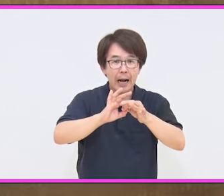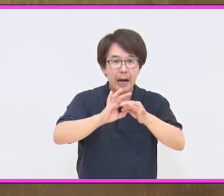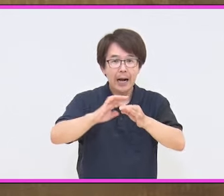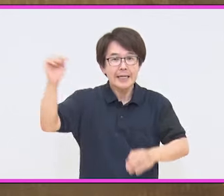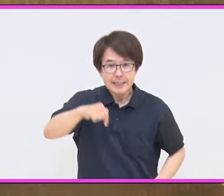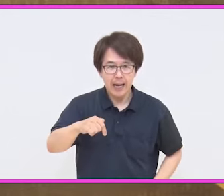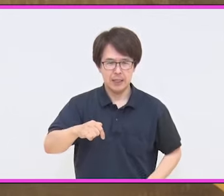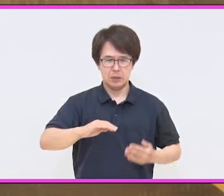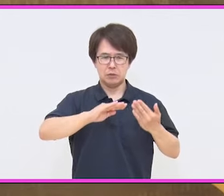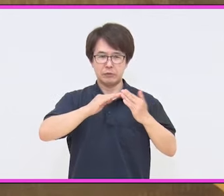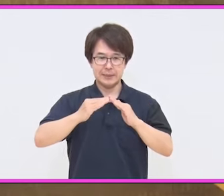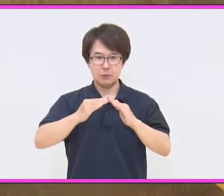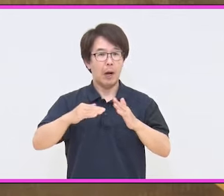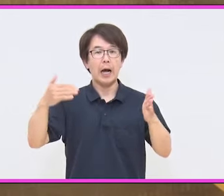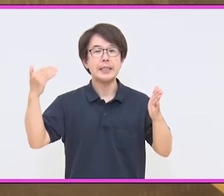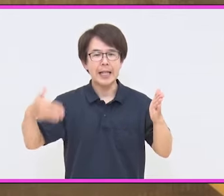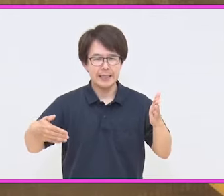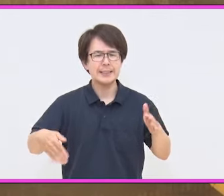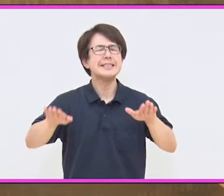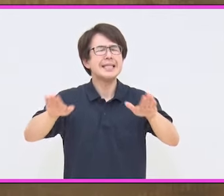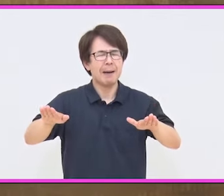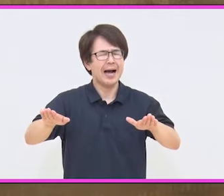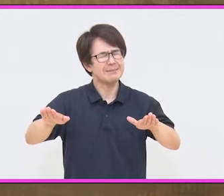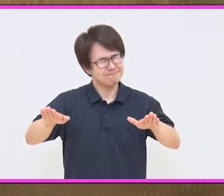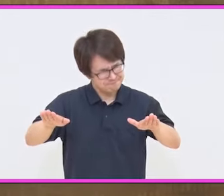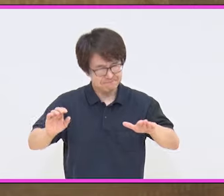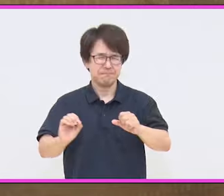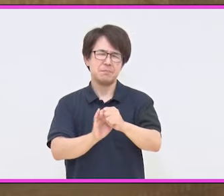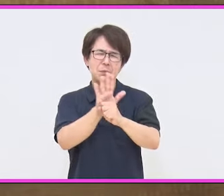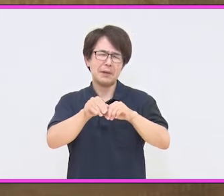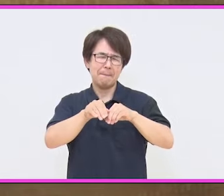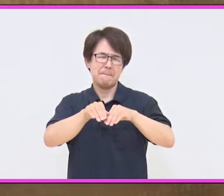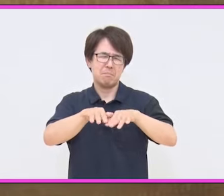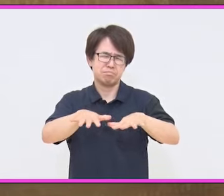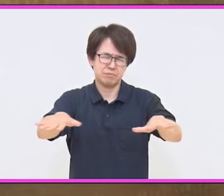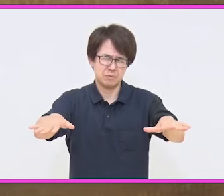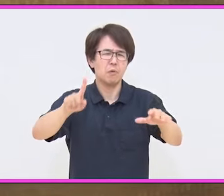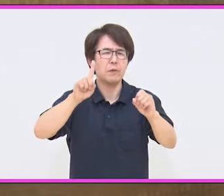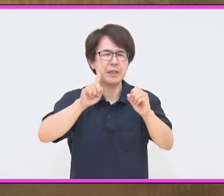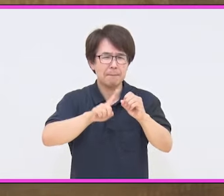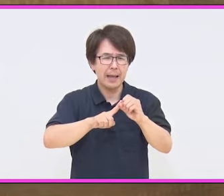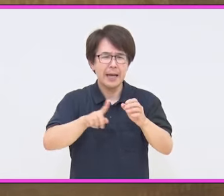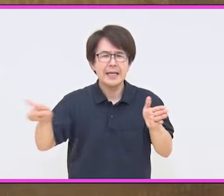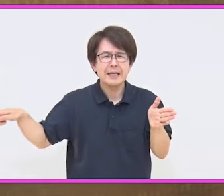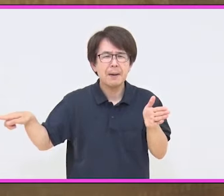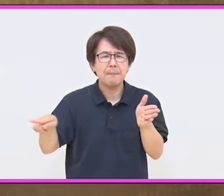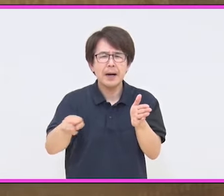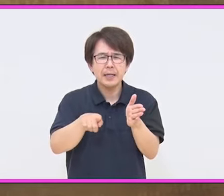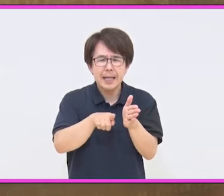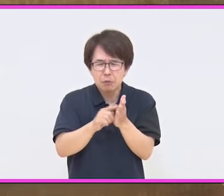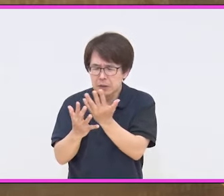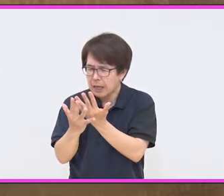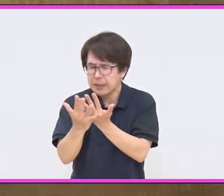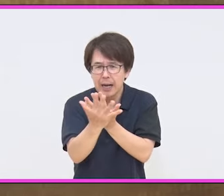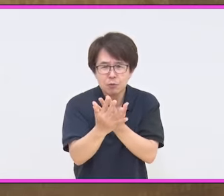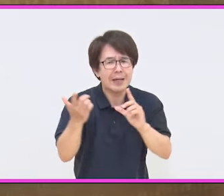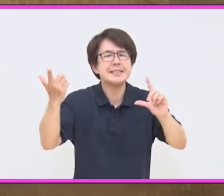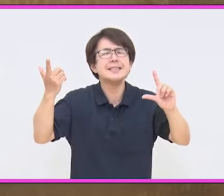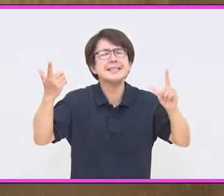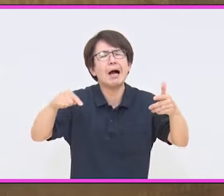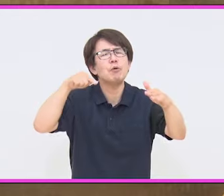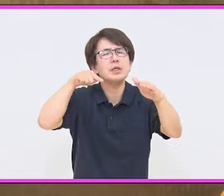今コロナ禍という状況なこともあって、 これまでとは異なる意義を持つこと